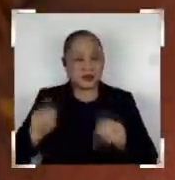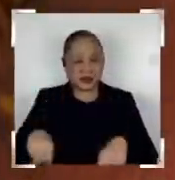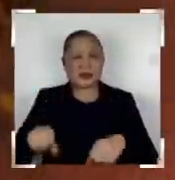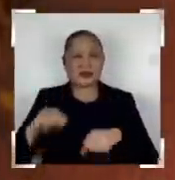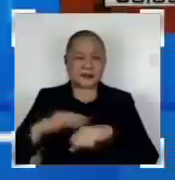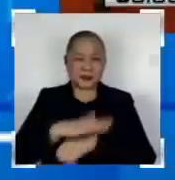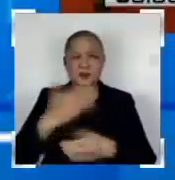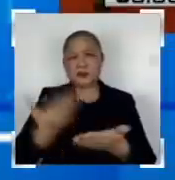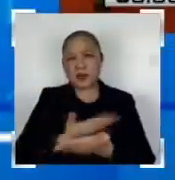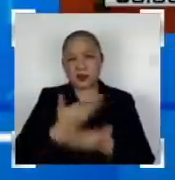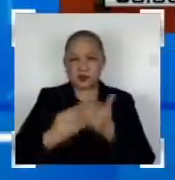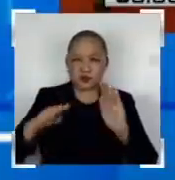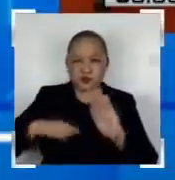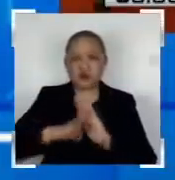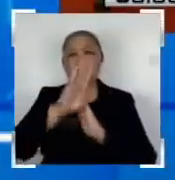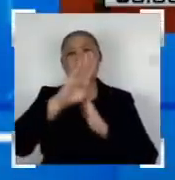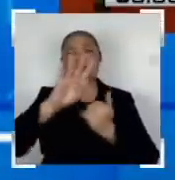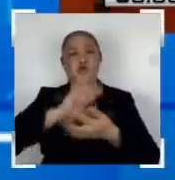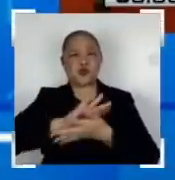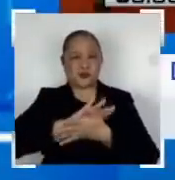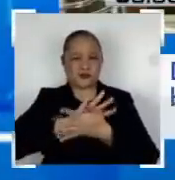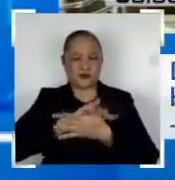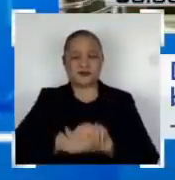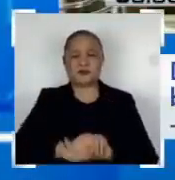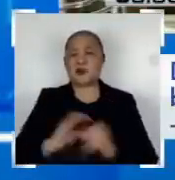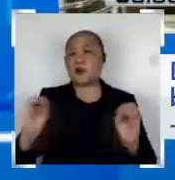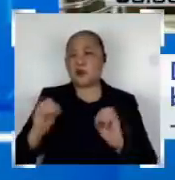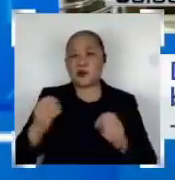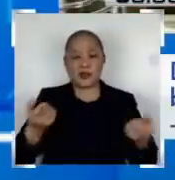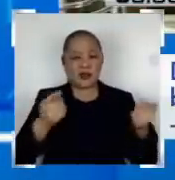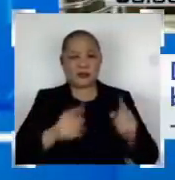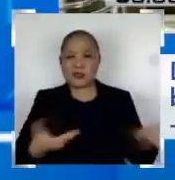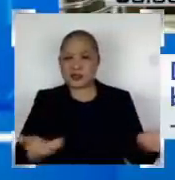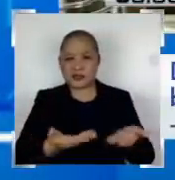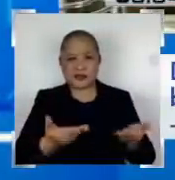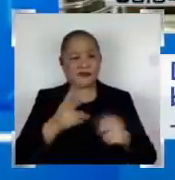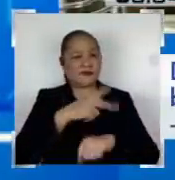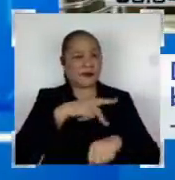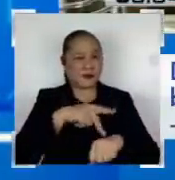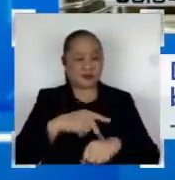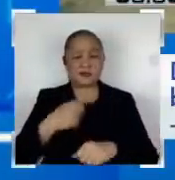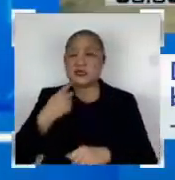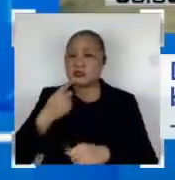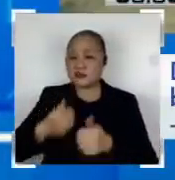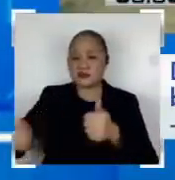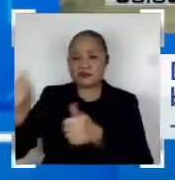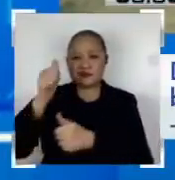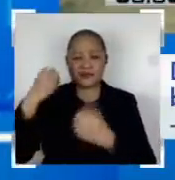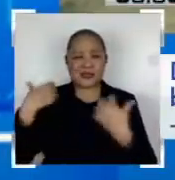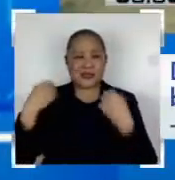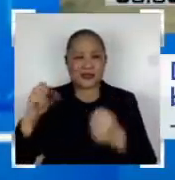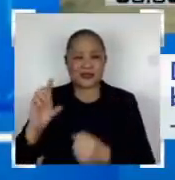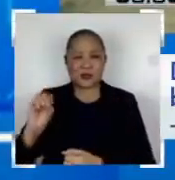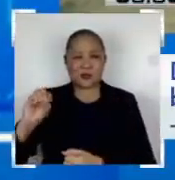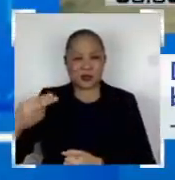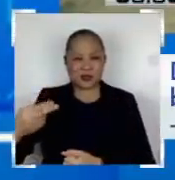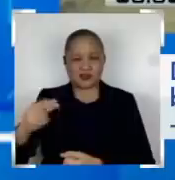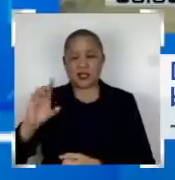surge ng COVID. Wala pang kaso nito sa Pilipinas, pero sabi mismo ng Health Secretary, it's not a matter